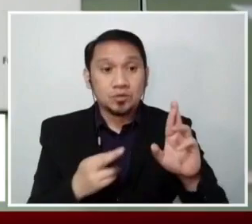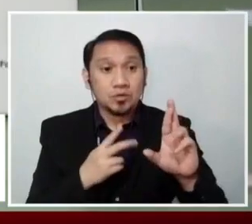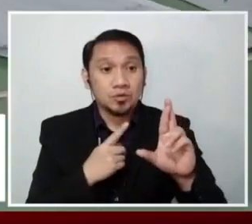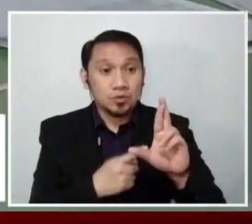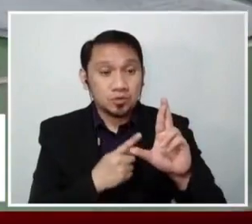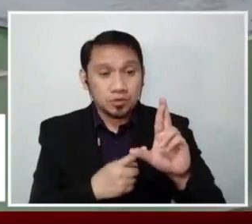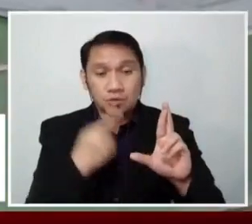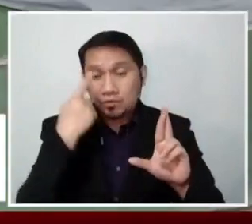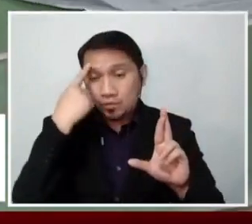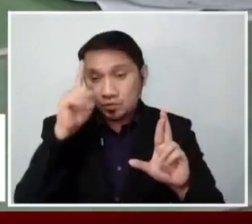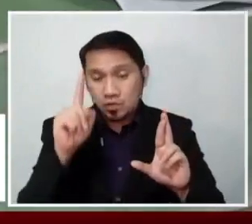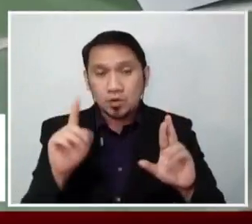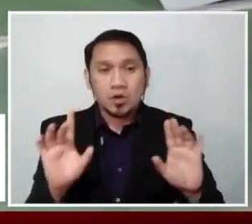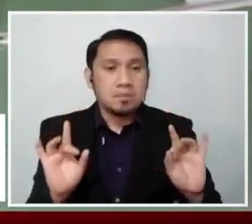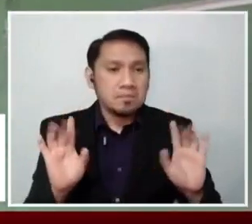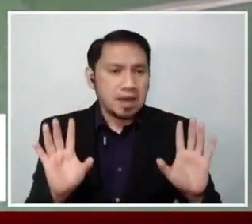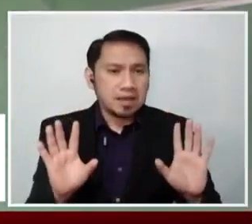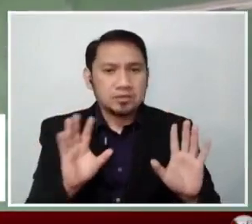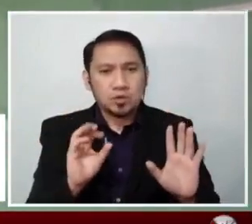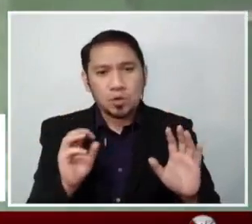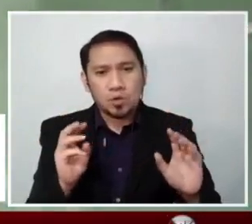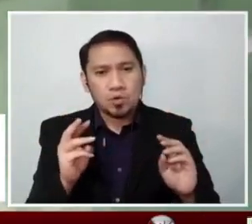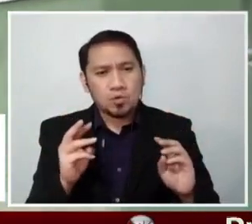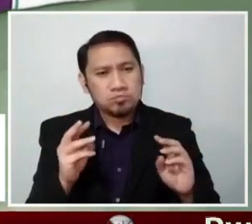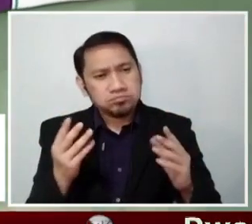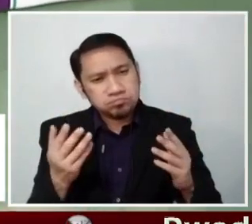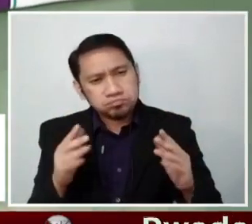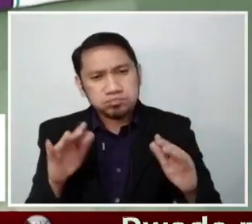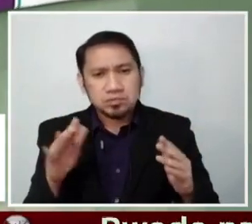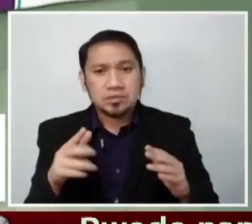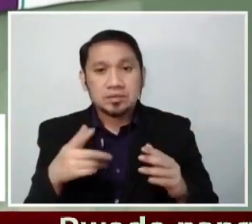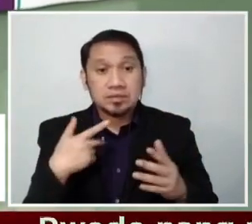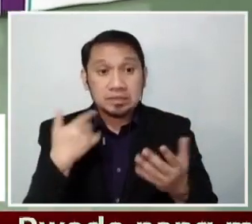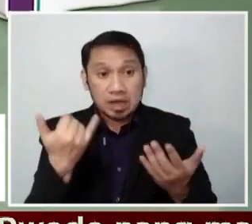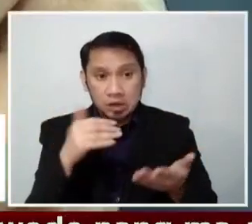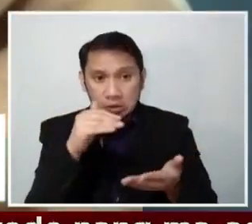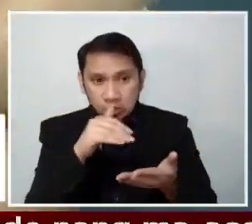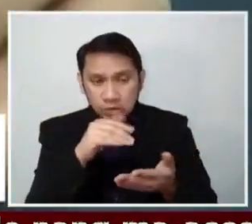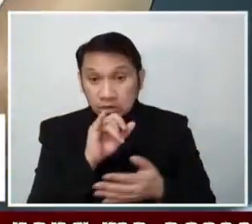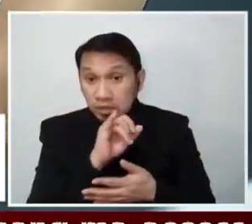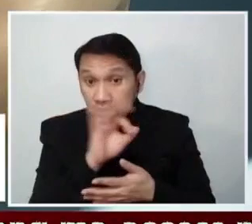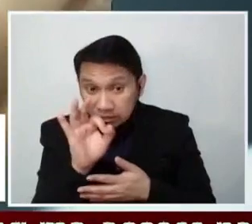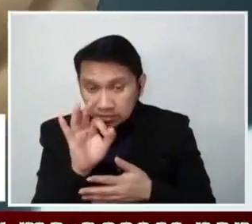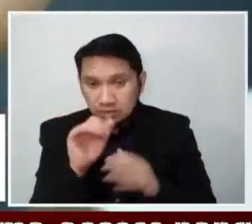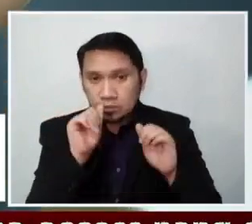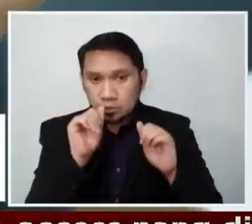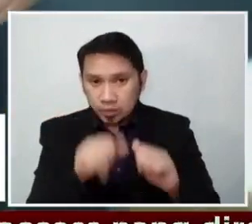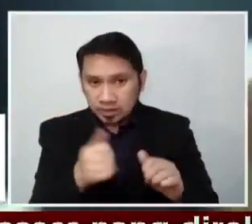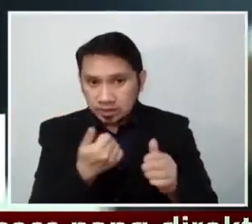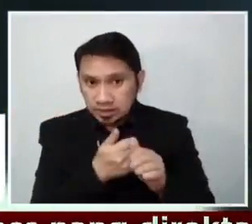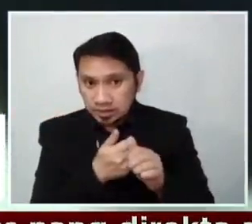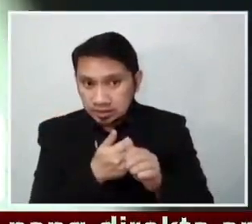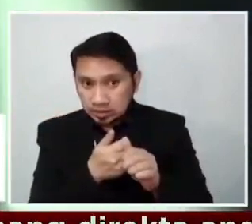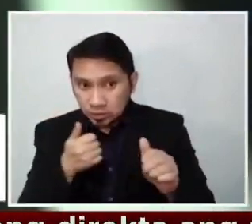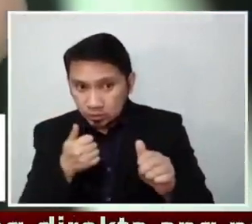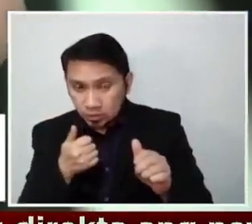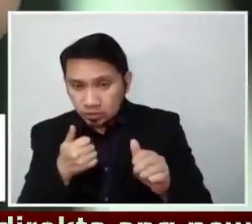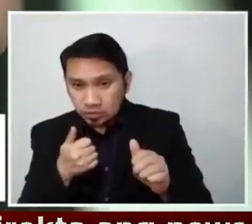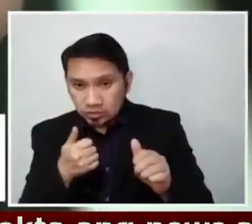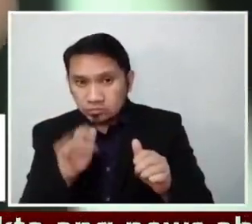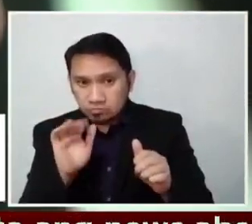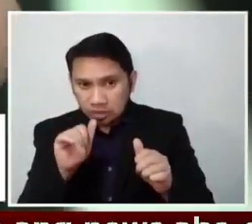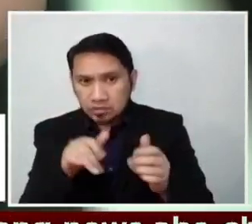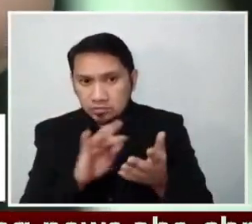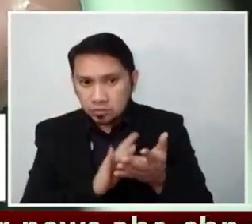may mild to moderate COVID ang gagawing pag-aaral para naman malaman kung pwedeng prophylaxis o gamot